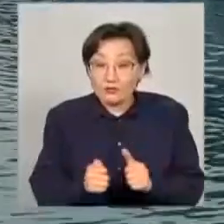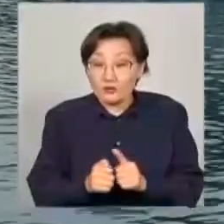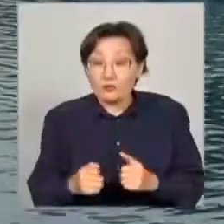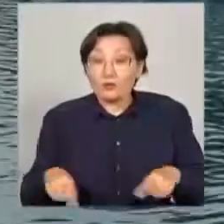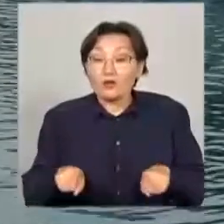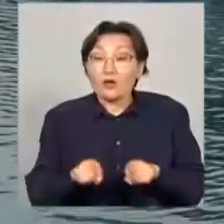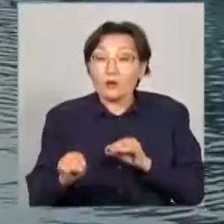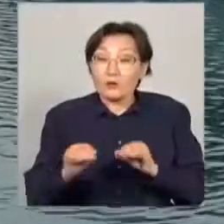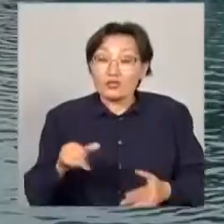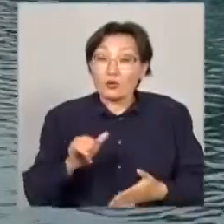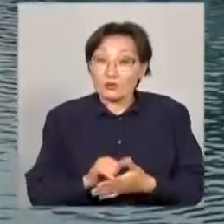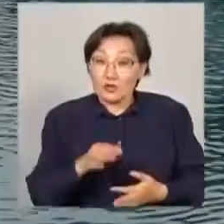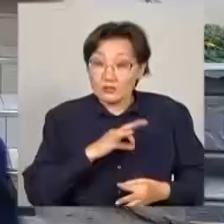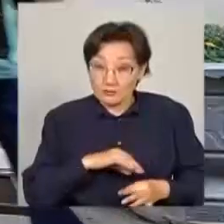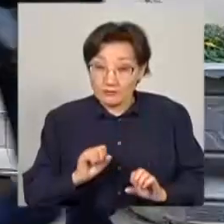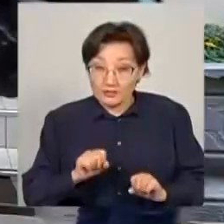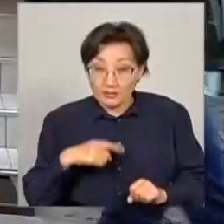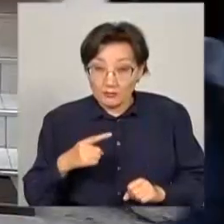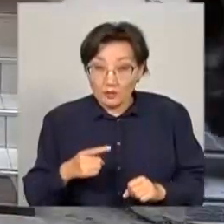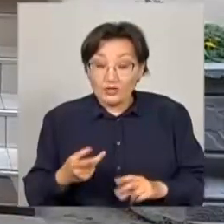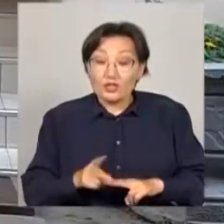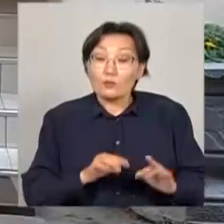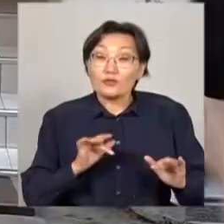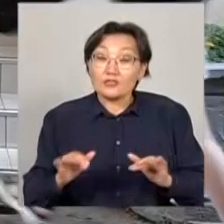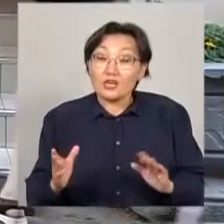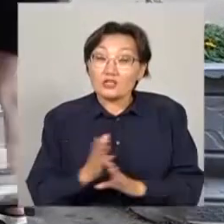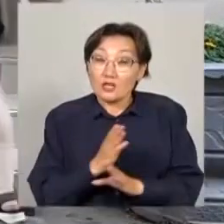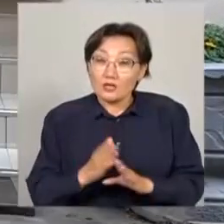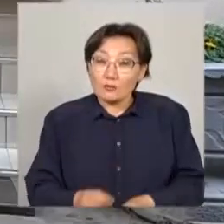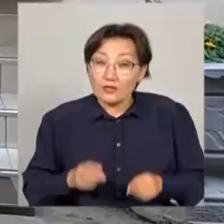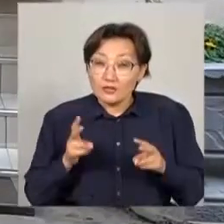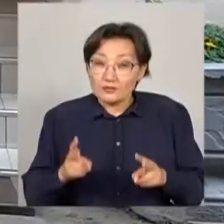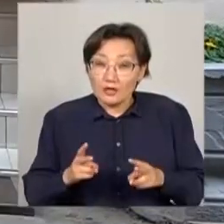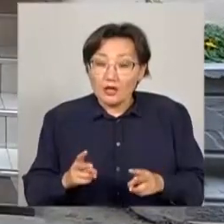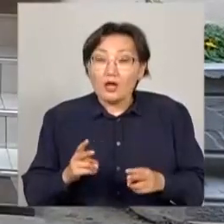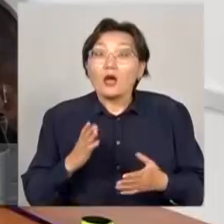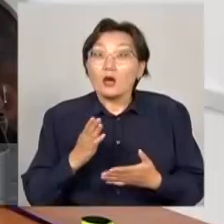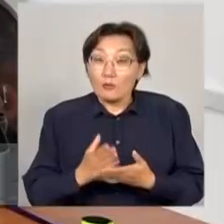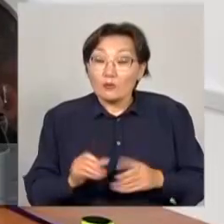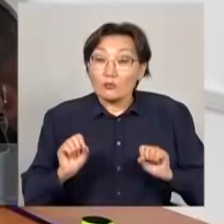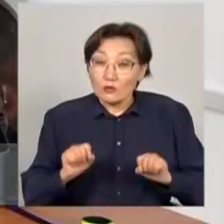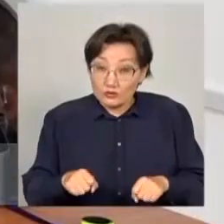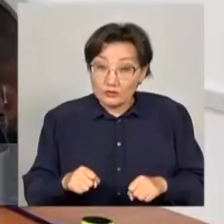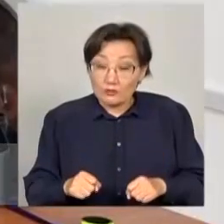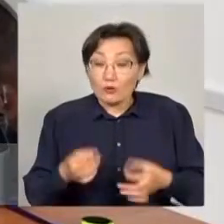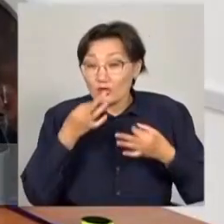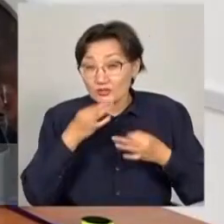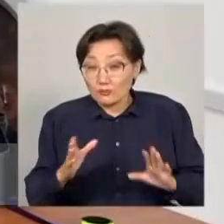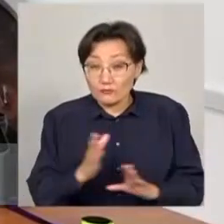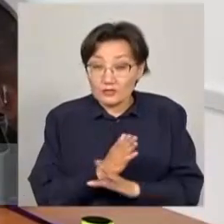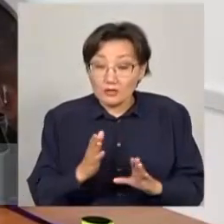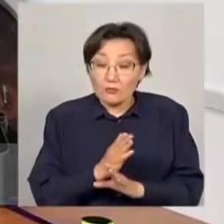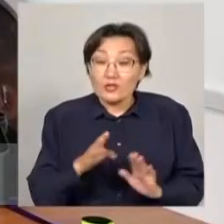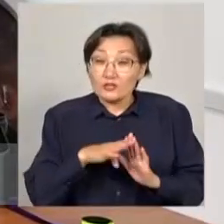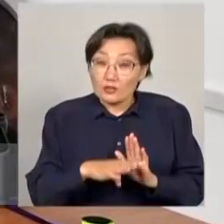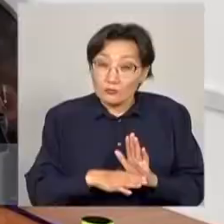құрылғыны орнату әлдеқайда тиімді дейді. Ал бұл әдістің табиғатқа зияны болуы әбден ықтимал. Өйткені кез келген табиғи